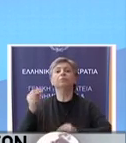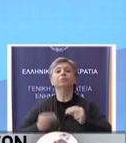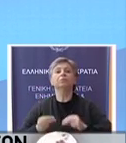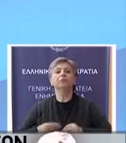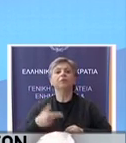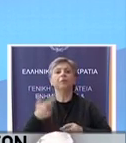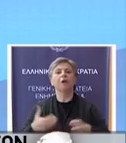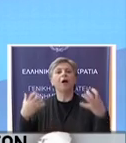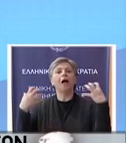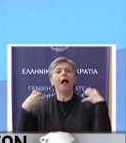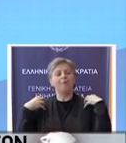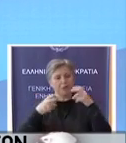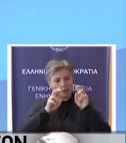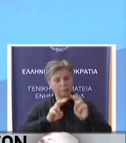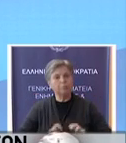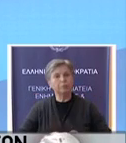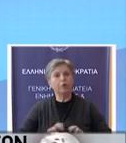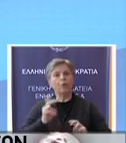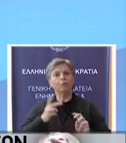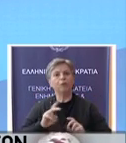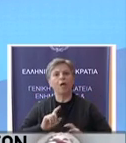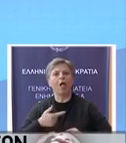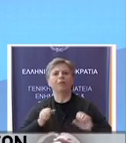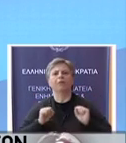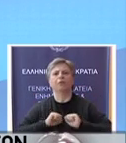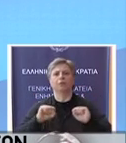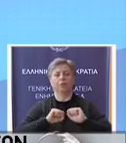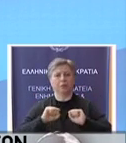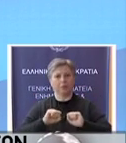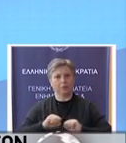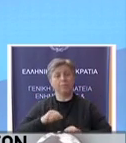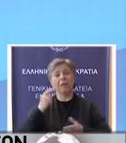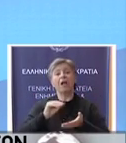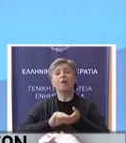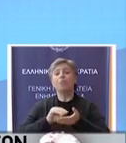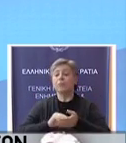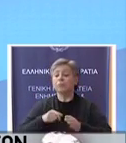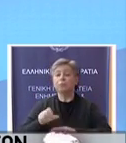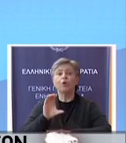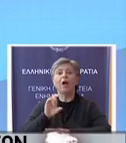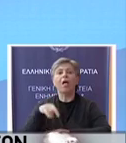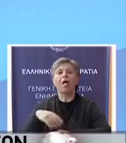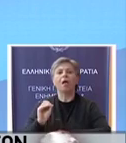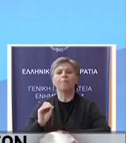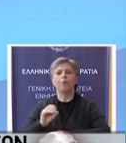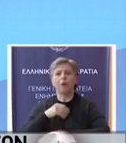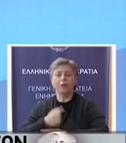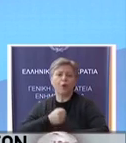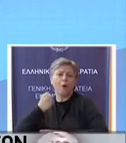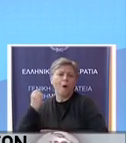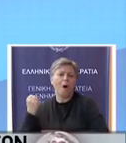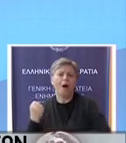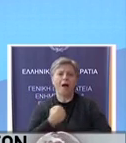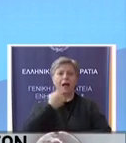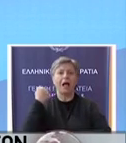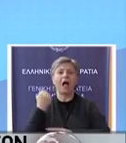Υπηρεσία, ενώ μεταξύ άλλων μέτρων η ελληνική κυβέρνηση θα προτείνει και στην ΕΠΟ την αυστηροποίηση του πλαισίου των ποινών. Το μήνυμα